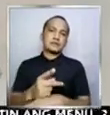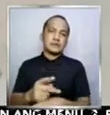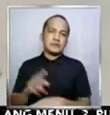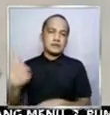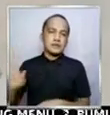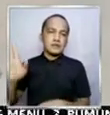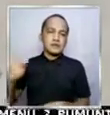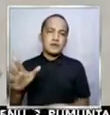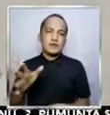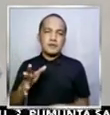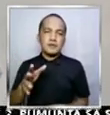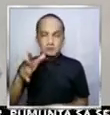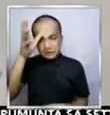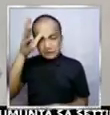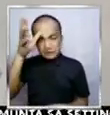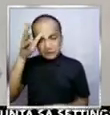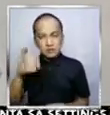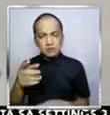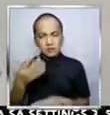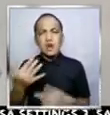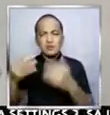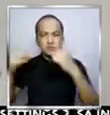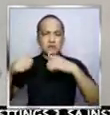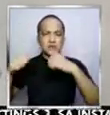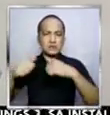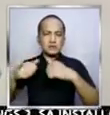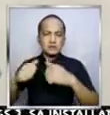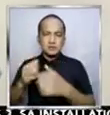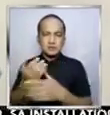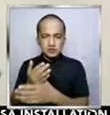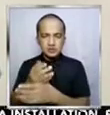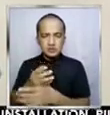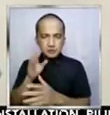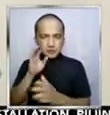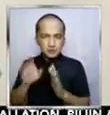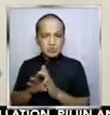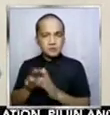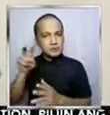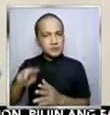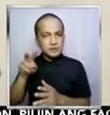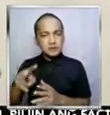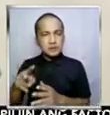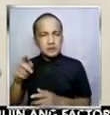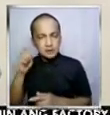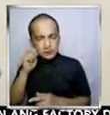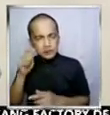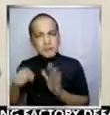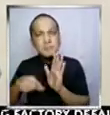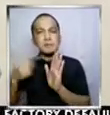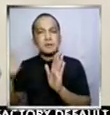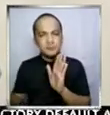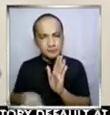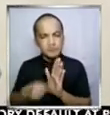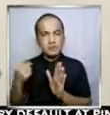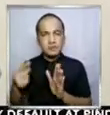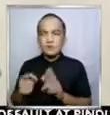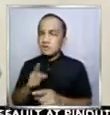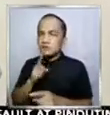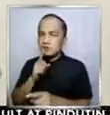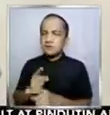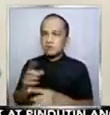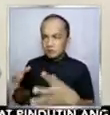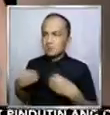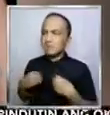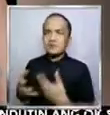Nico. Pero nagkasundo na raw silang mag-share ng photos and videos ni Tilan paminsan-minsan. Sabi ko kay Nico, sige na, post ko